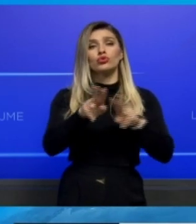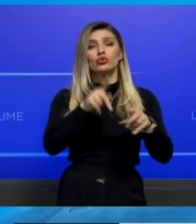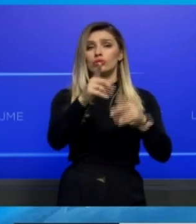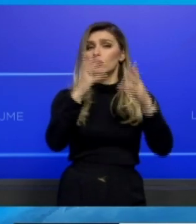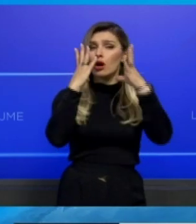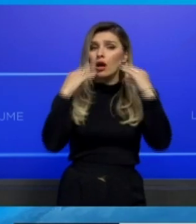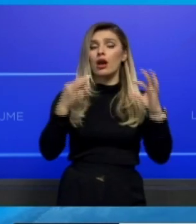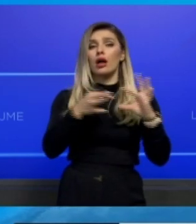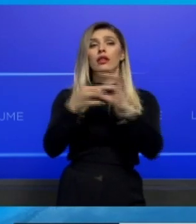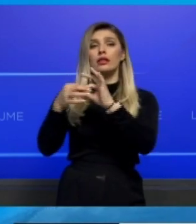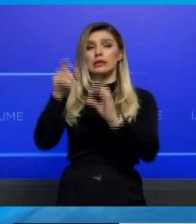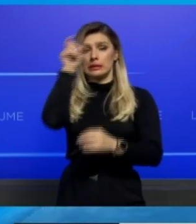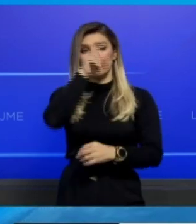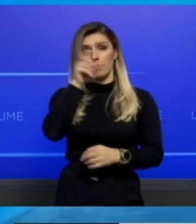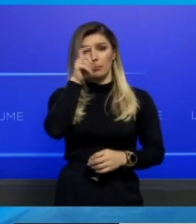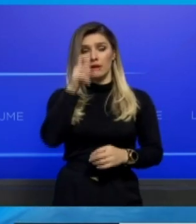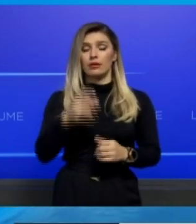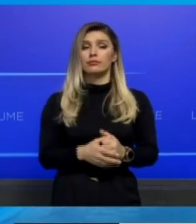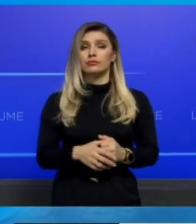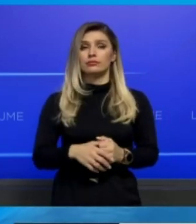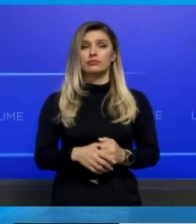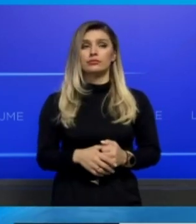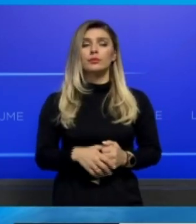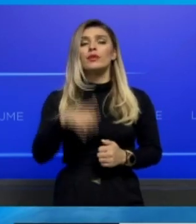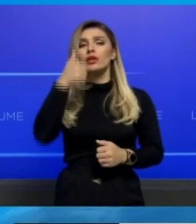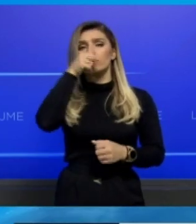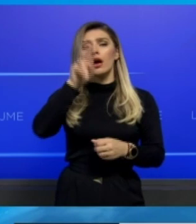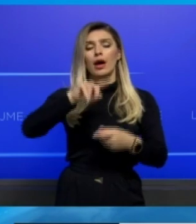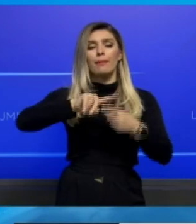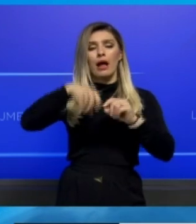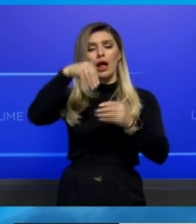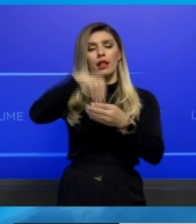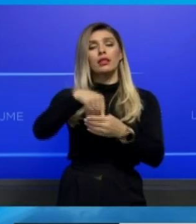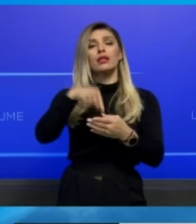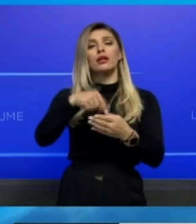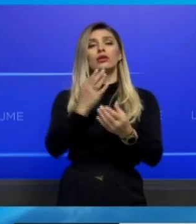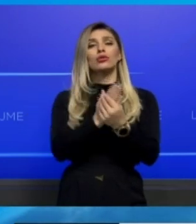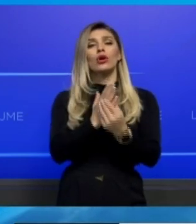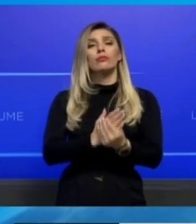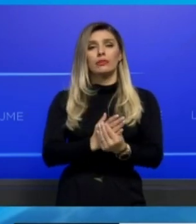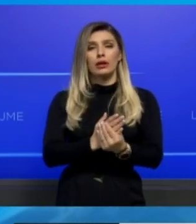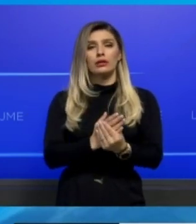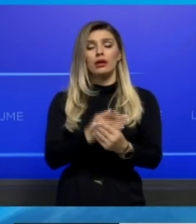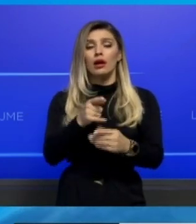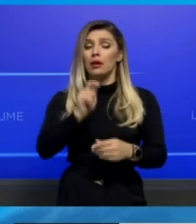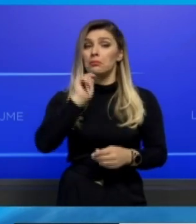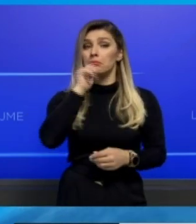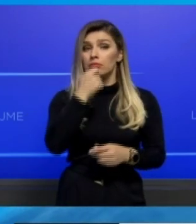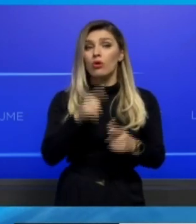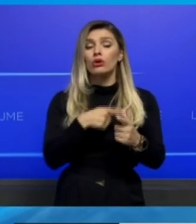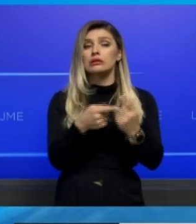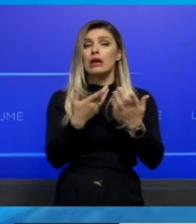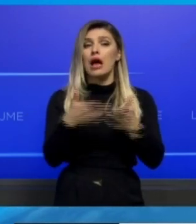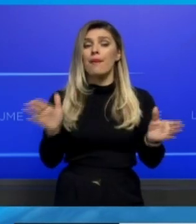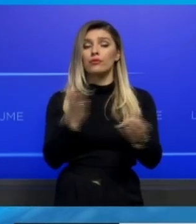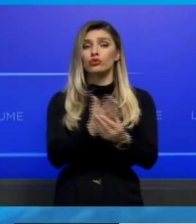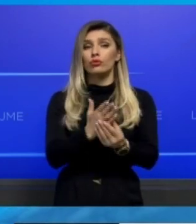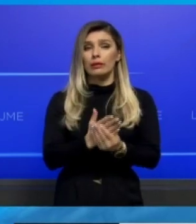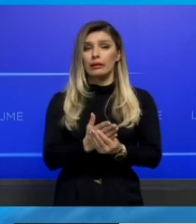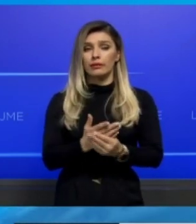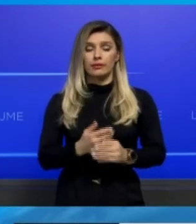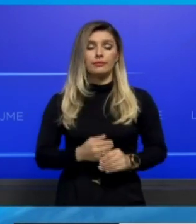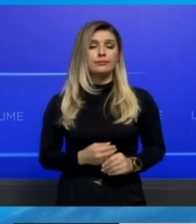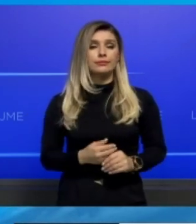Hagë me Serbinë. Çka kishte brenda atyre materialeve dhe a ishin konfidenciale? Një gjë e